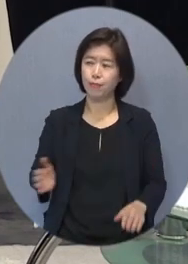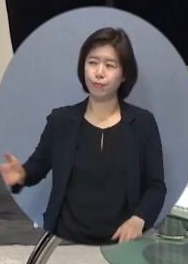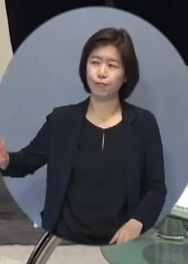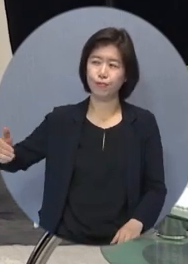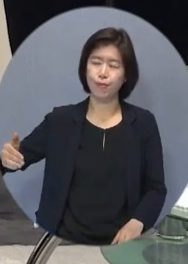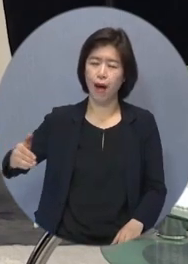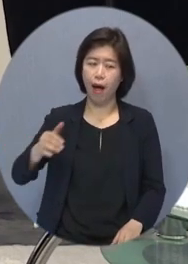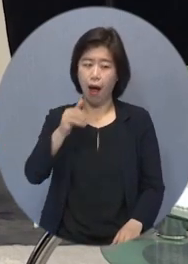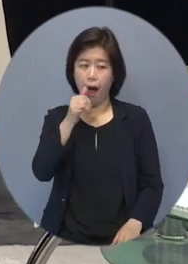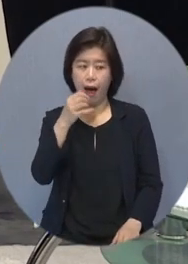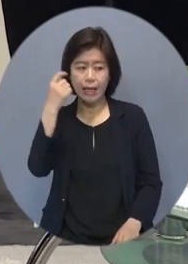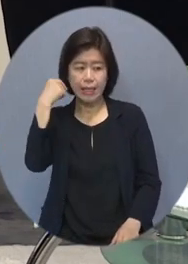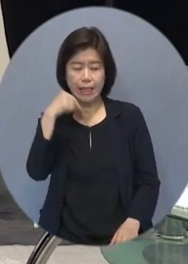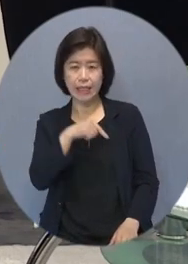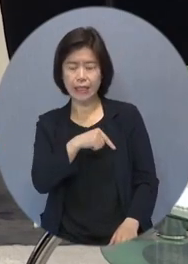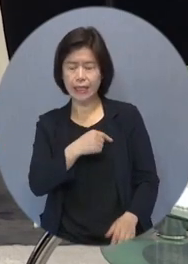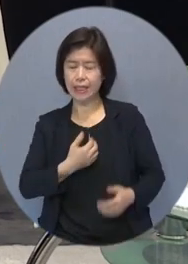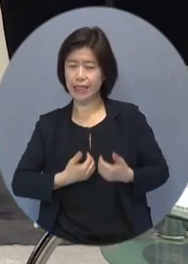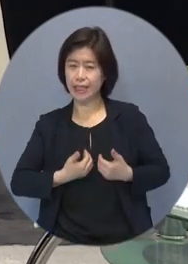신경 쓰인다.